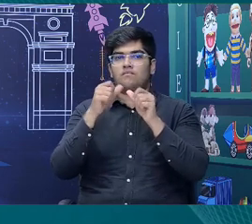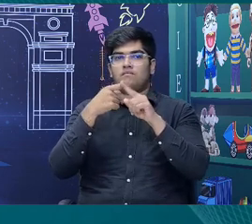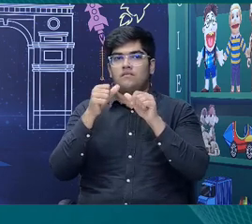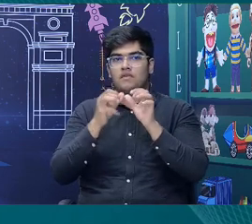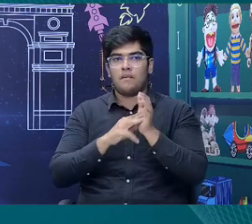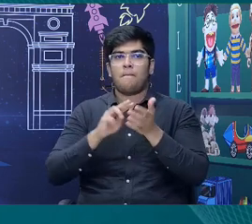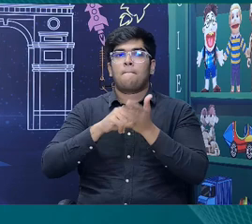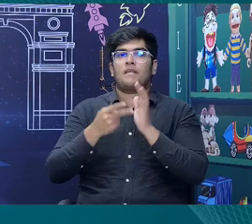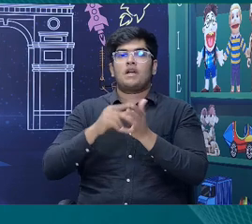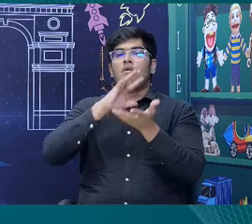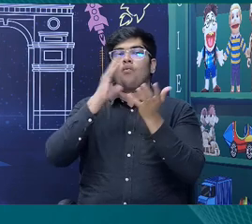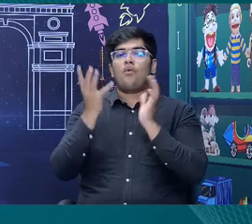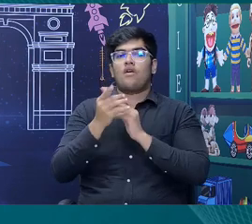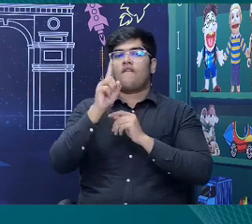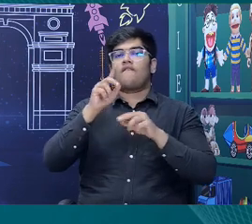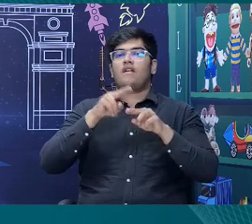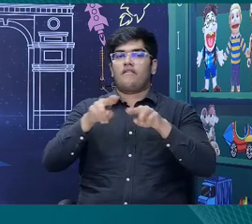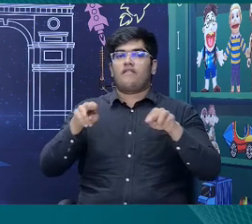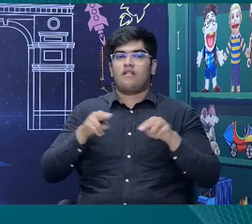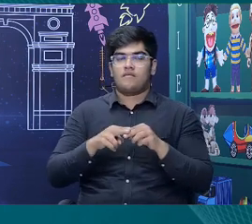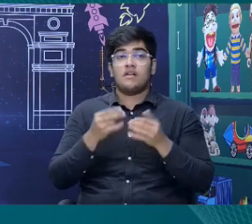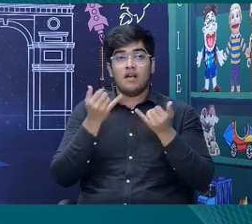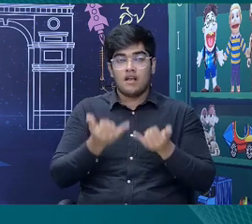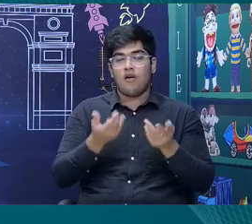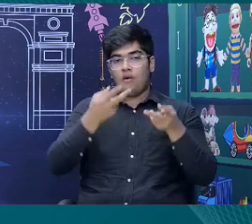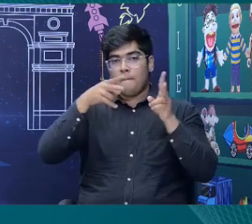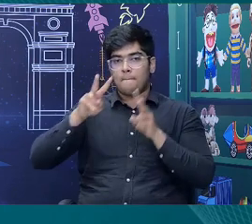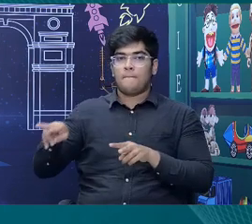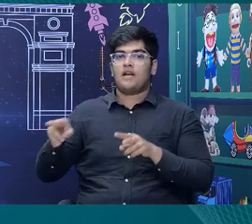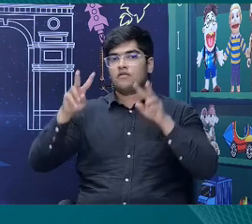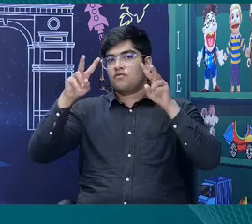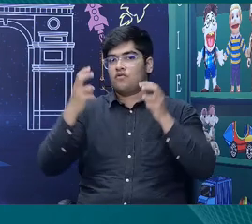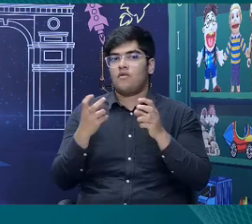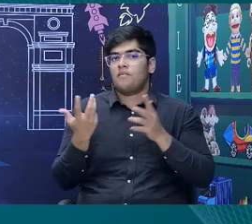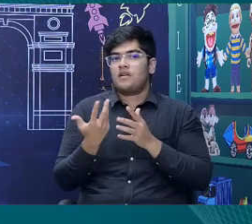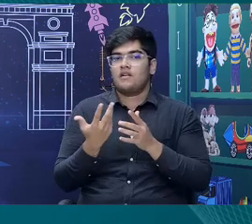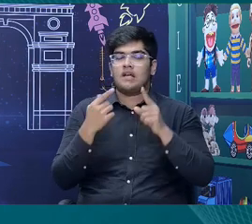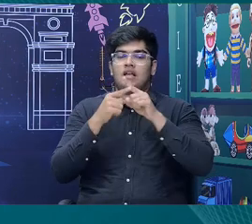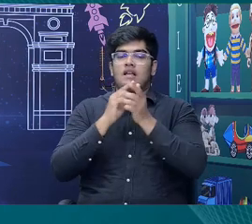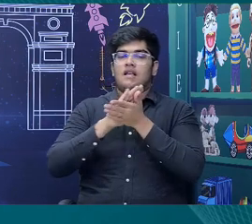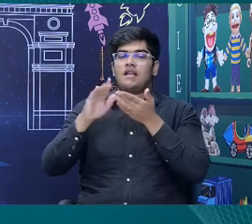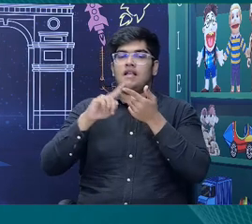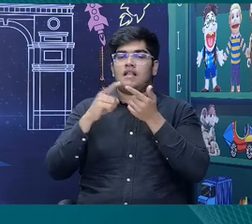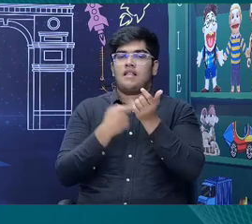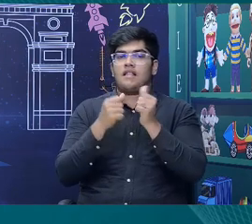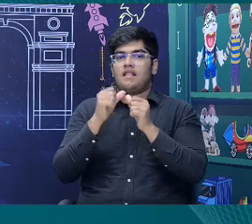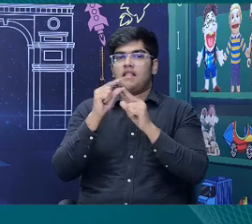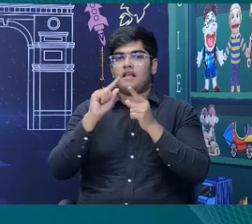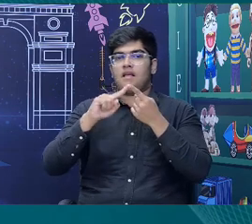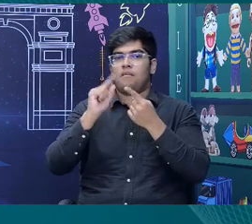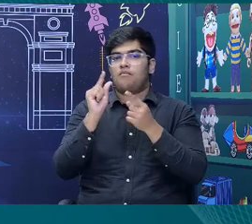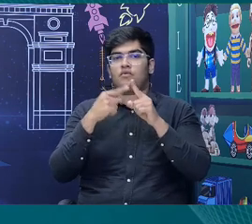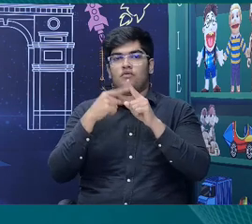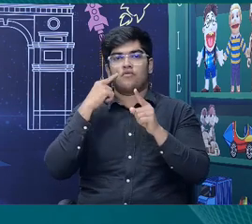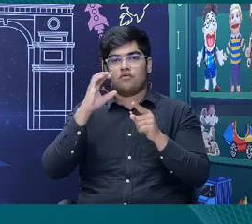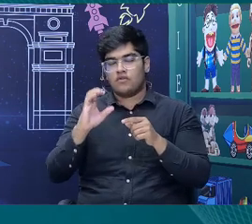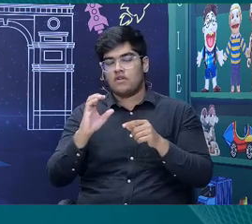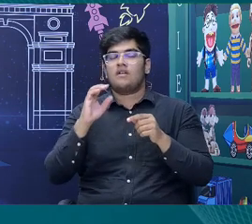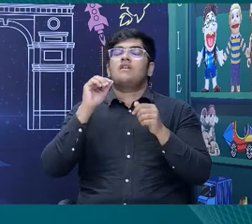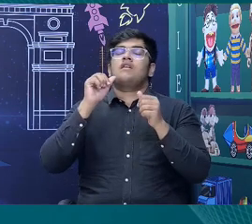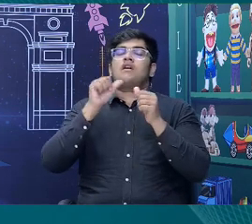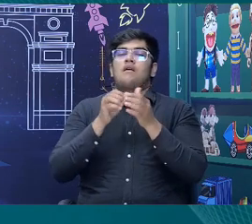फैमिली नाउ लेट्स गेट बैक टू आवर टॉपिक दैट इज थेरेपिस्ट एंड एंड हेयर वी विल स्टार्ट विद आवर फर्स्ट